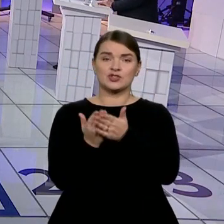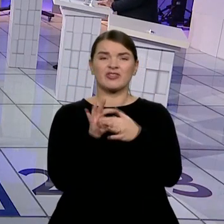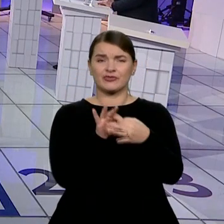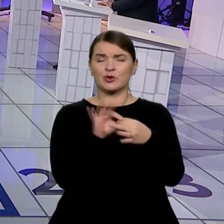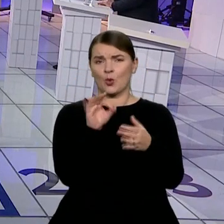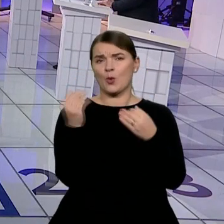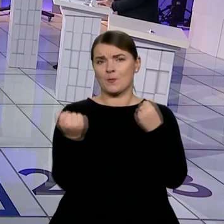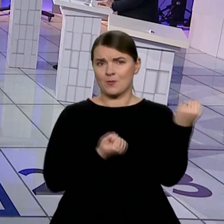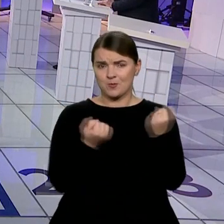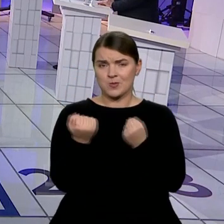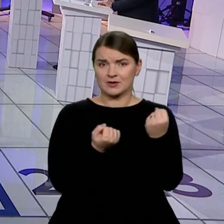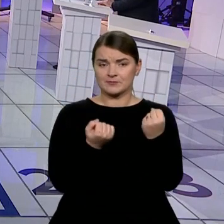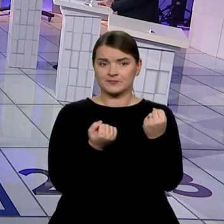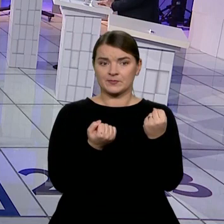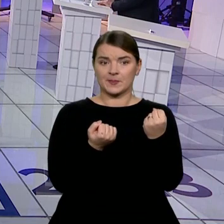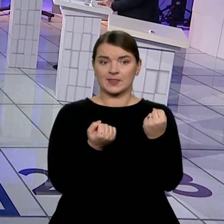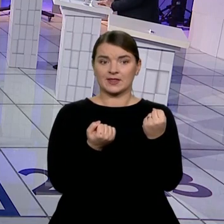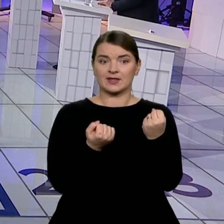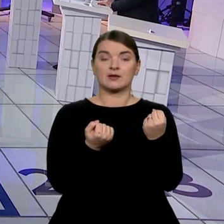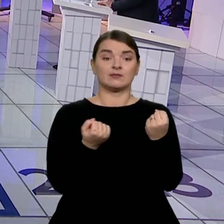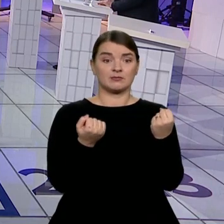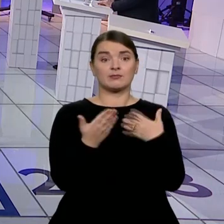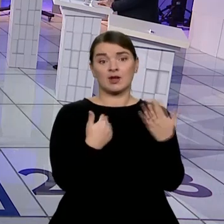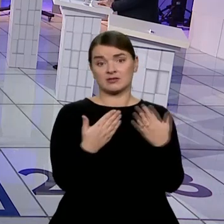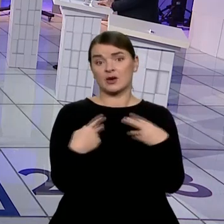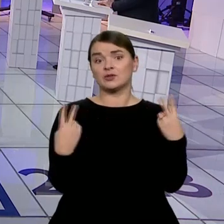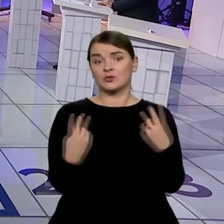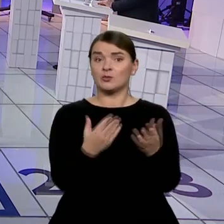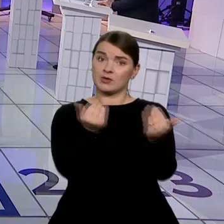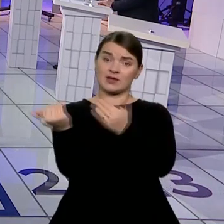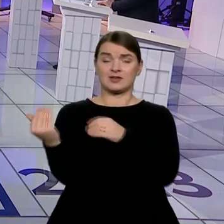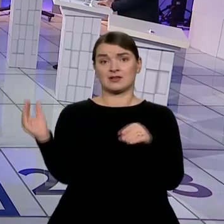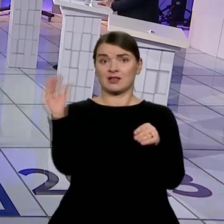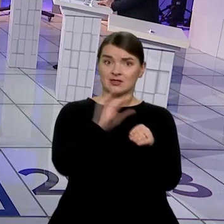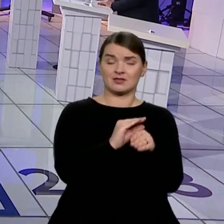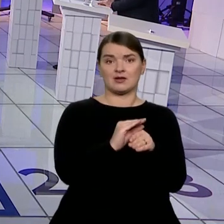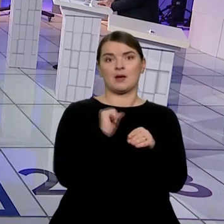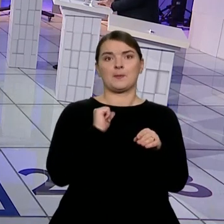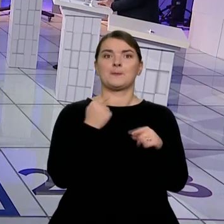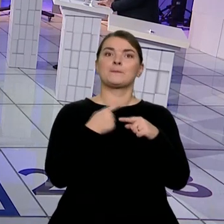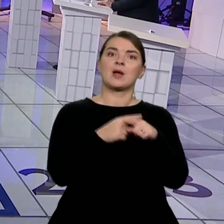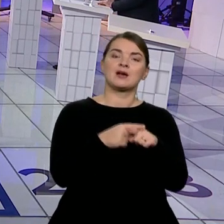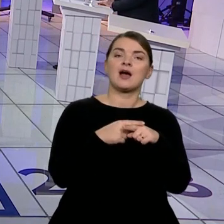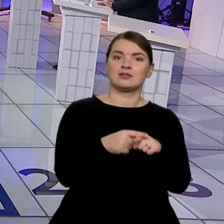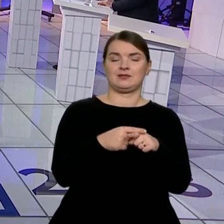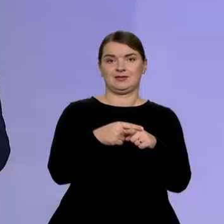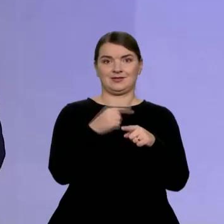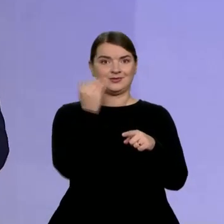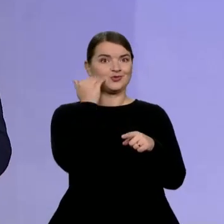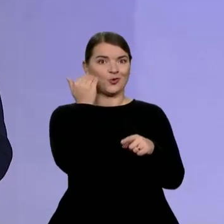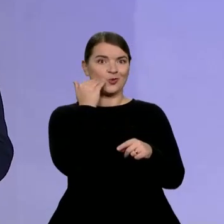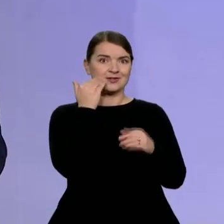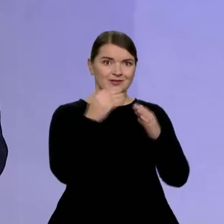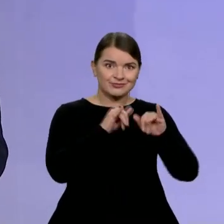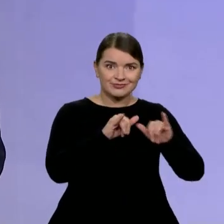turime, na, mano siūlymas bendrauti su jais ir kviesti investuoti ir sukurti, na, mechanikų kalvę Šiauliuose, kuri,